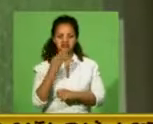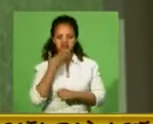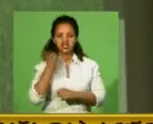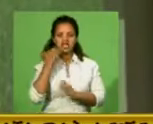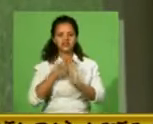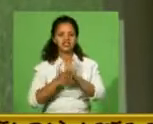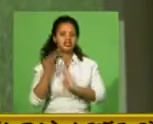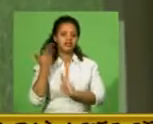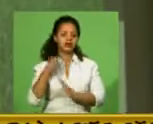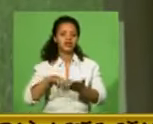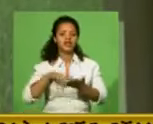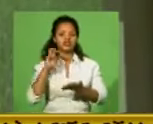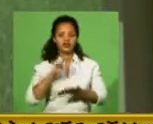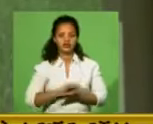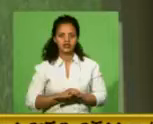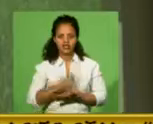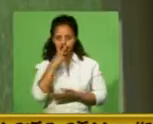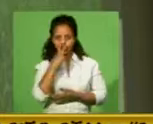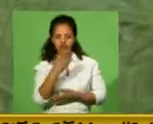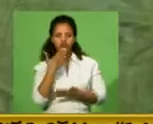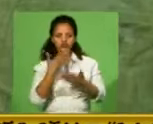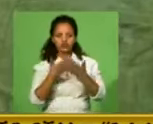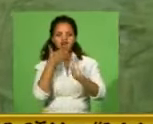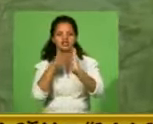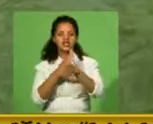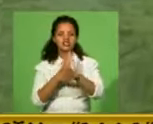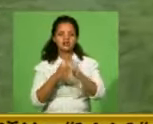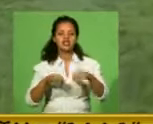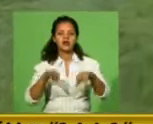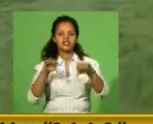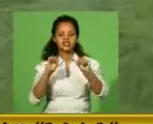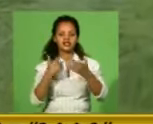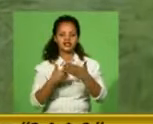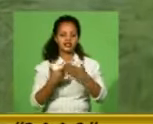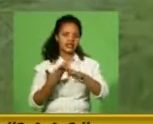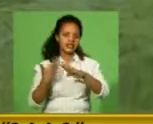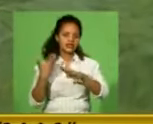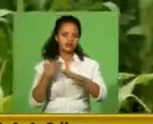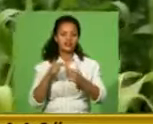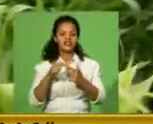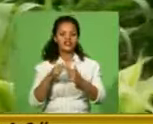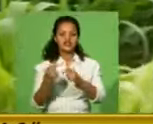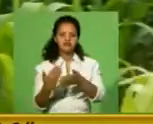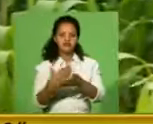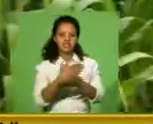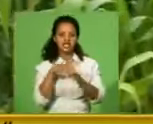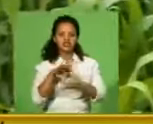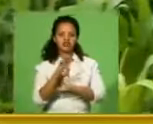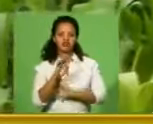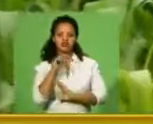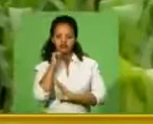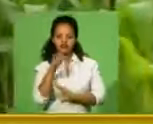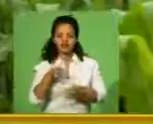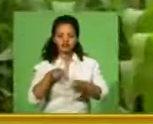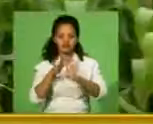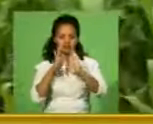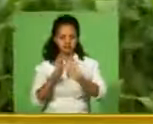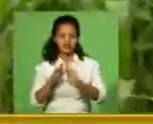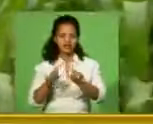አፈጻጸም እንደነበረው ያነሳሉ። የታየውን ጥሩ አፈጻጸም ለማስቀጠልም ከዚህ ቀደም ወደ ምርት ያልገ ቡ ተጨማሪ ማሳዎች